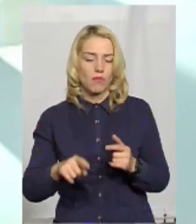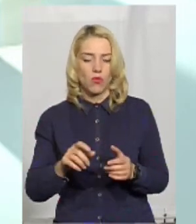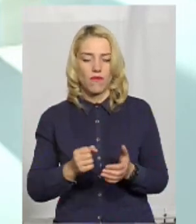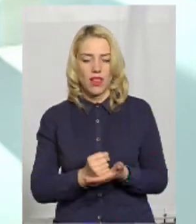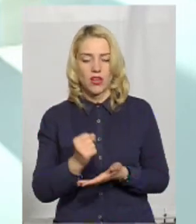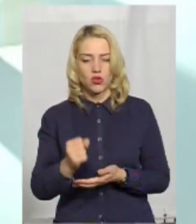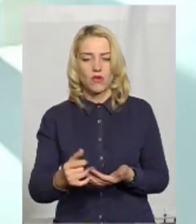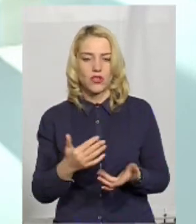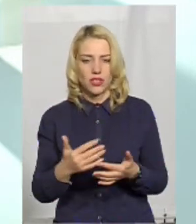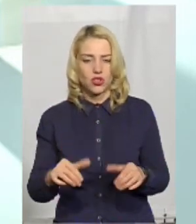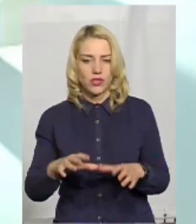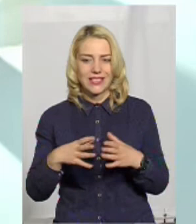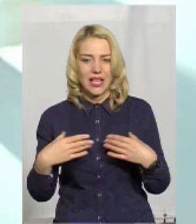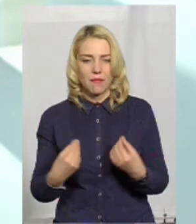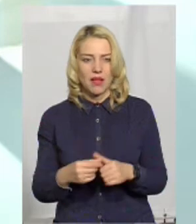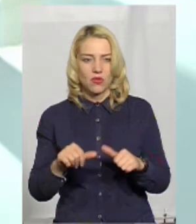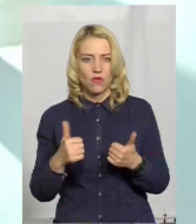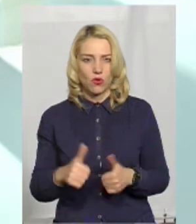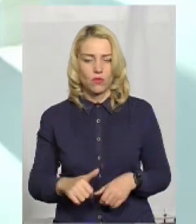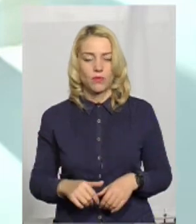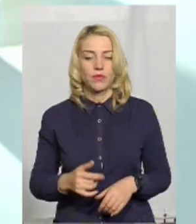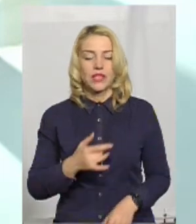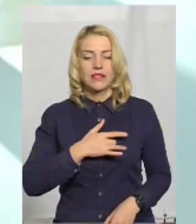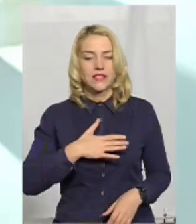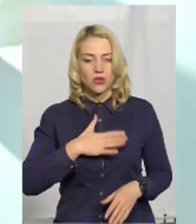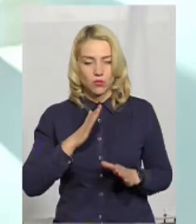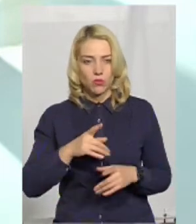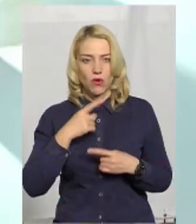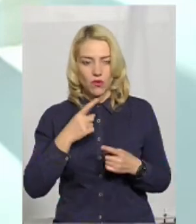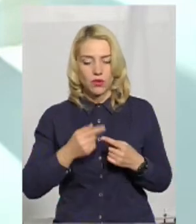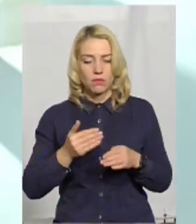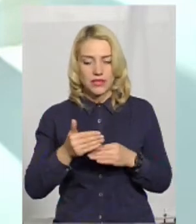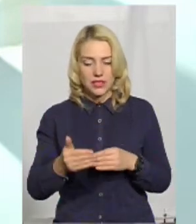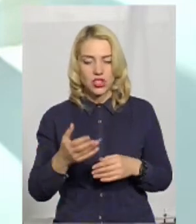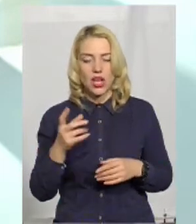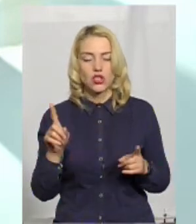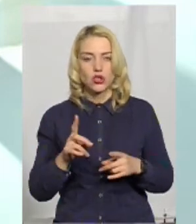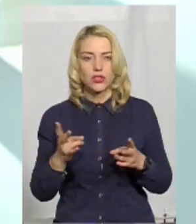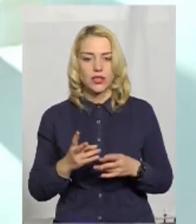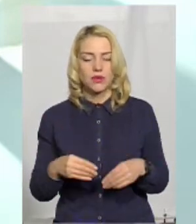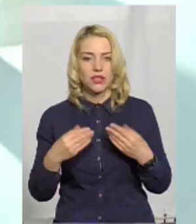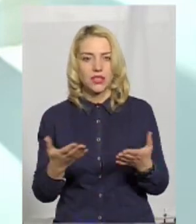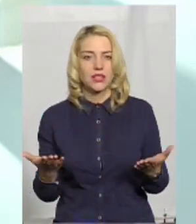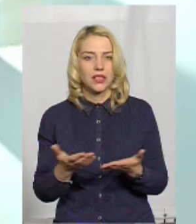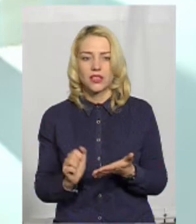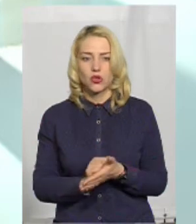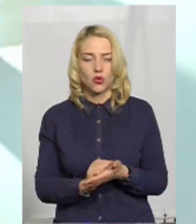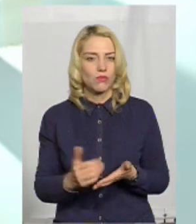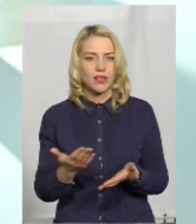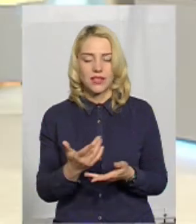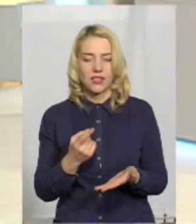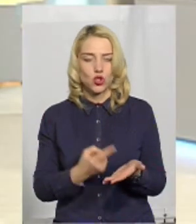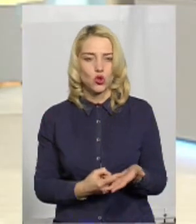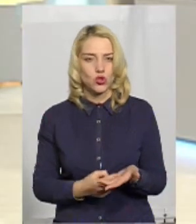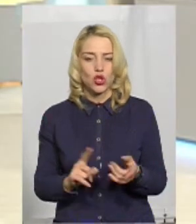іншу сімейну форму. Про усиновлення ми поговоримо трошки пізніше. А що треба надати? Які документи, які докази,